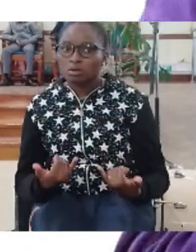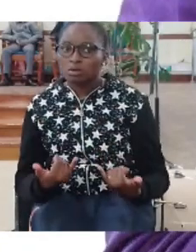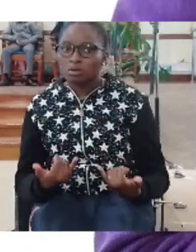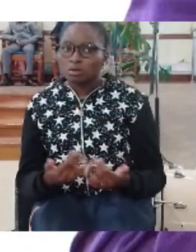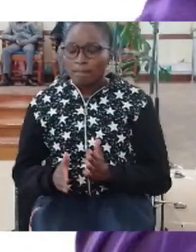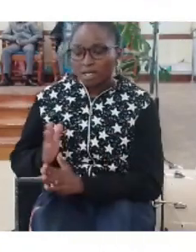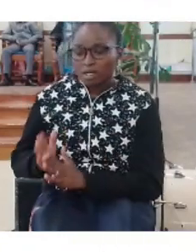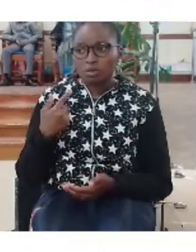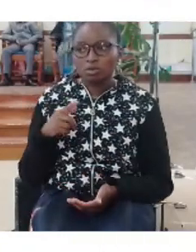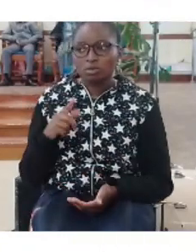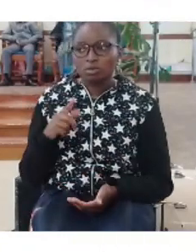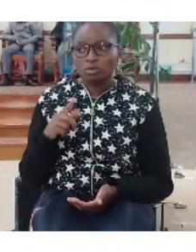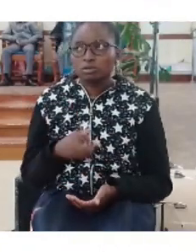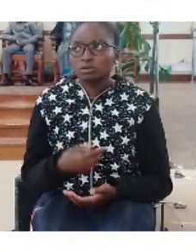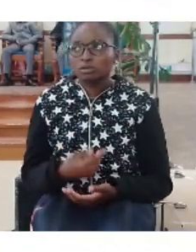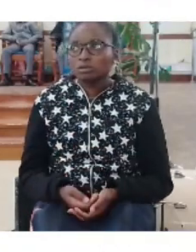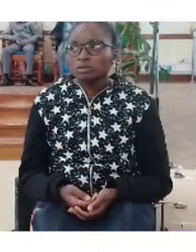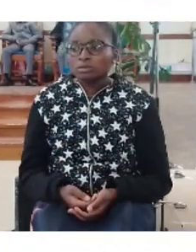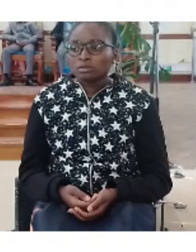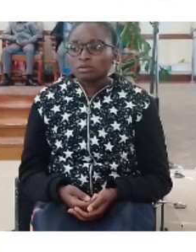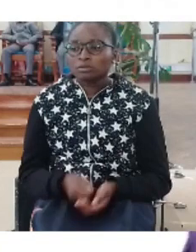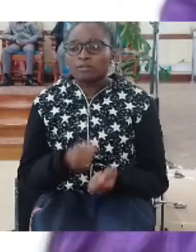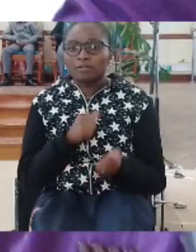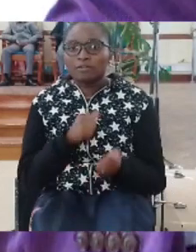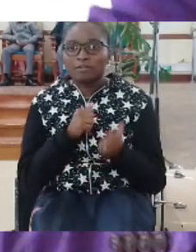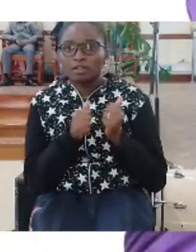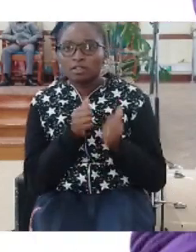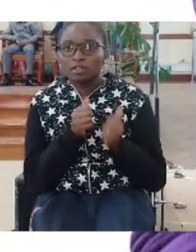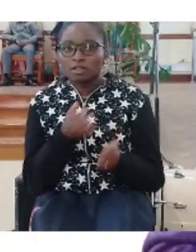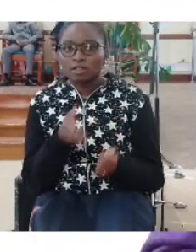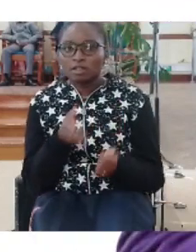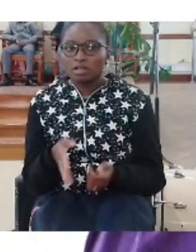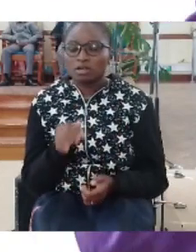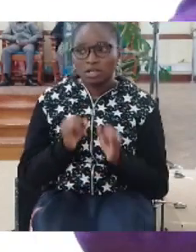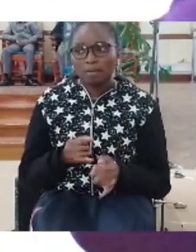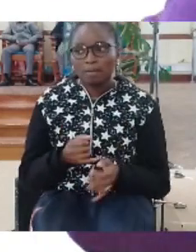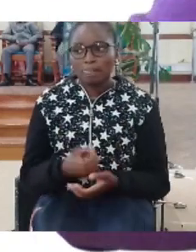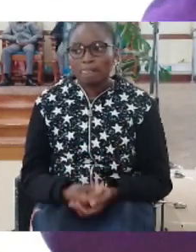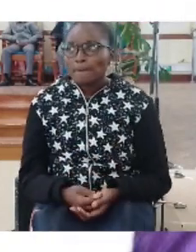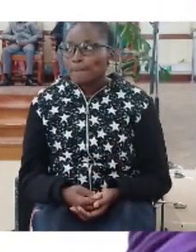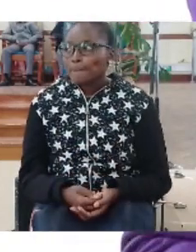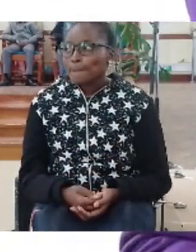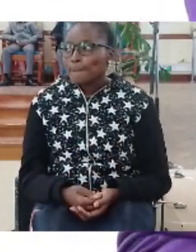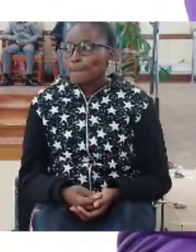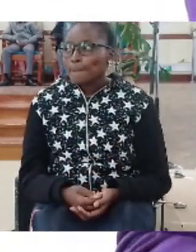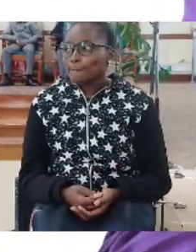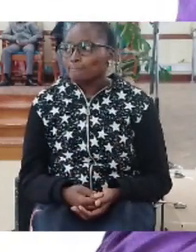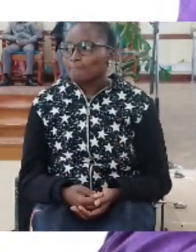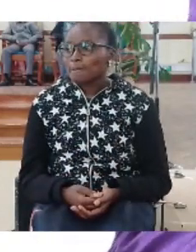gozie. Gozare kila Israeli. Negeza maybe atunya ne odhamaki. Kana ego atene na